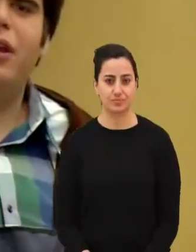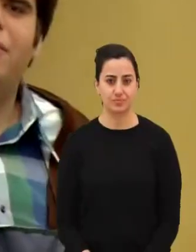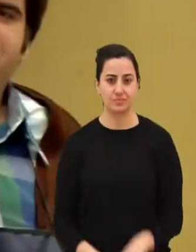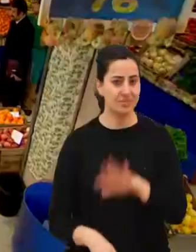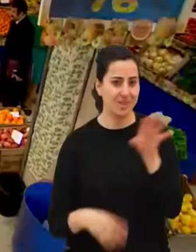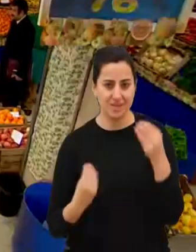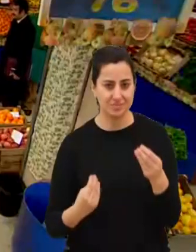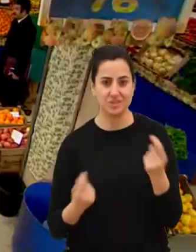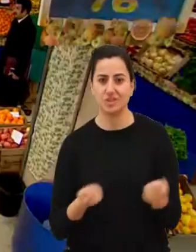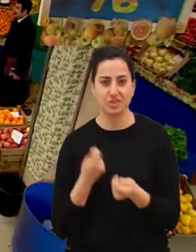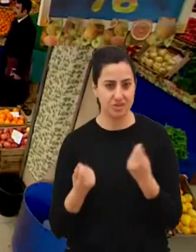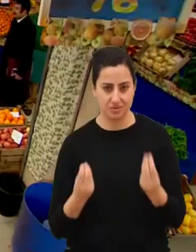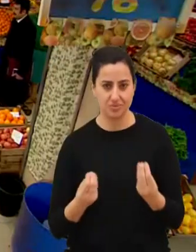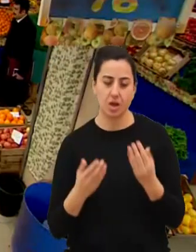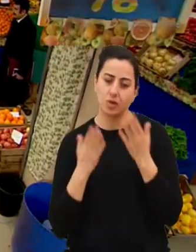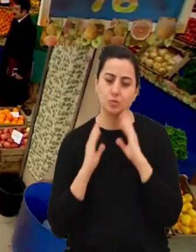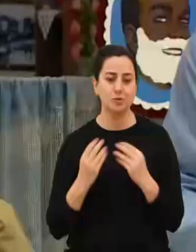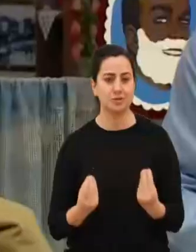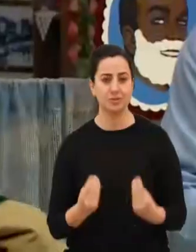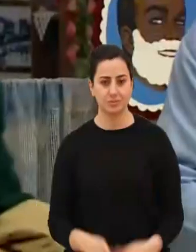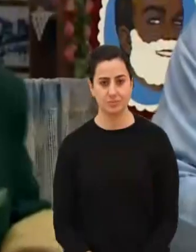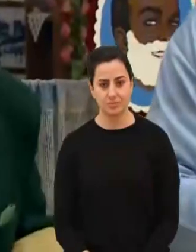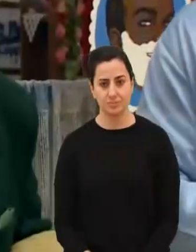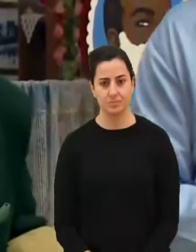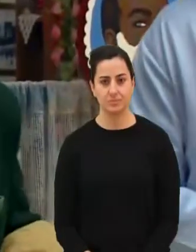Aleykümselam. Nasılsınız? Başkanım. İşler nasıl? Şükür, şükür.